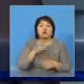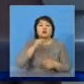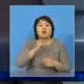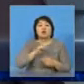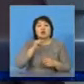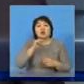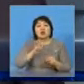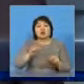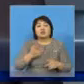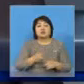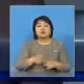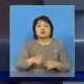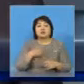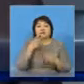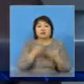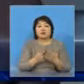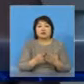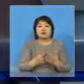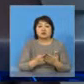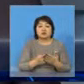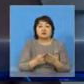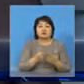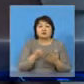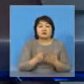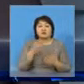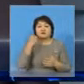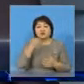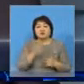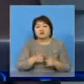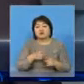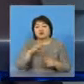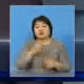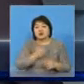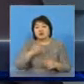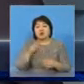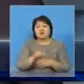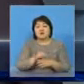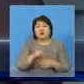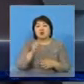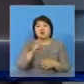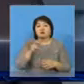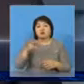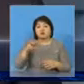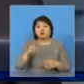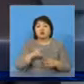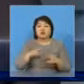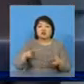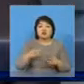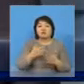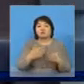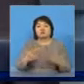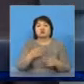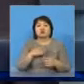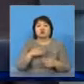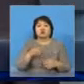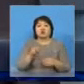по показаниям и оценки эффективности терапии оксидом азота, альтернативные методы